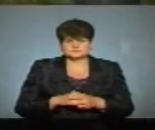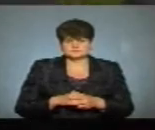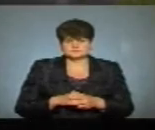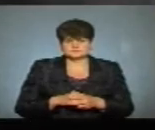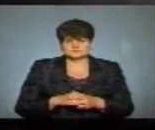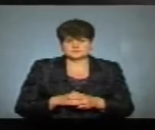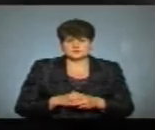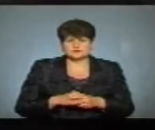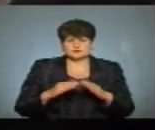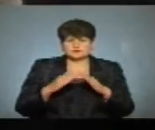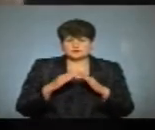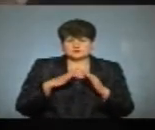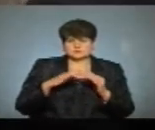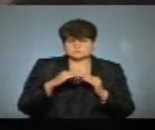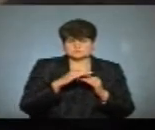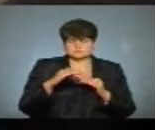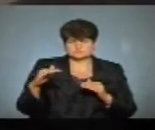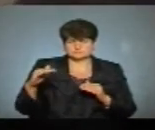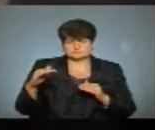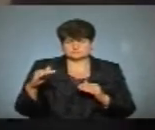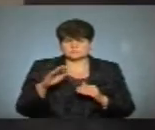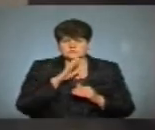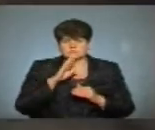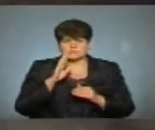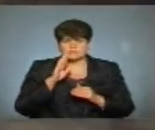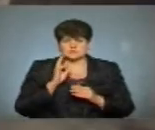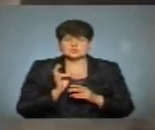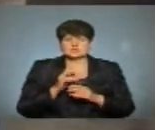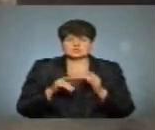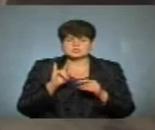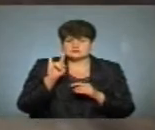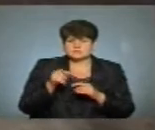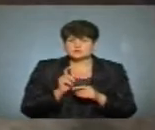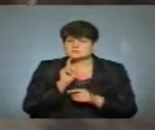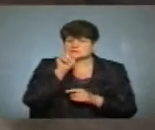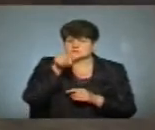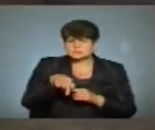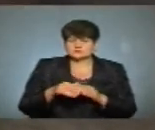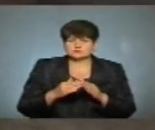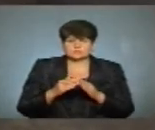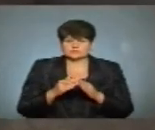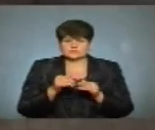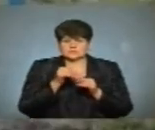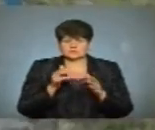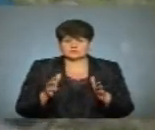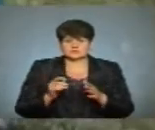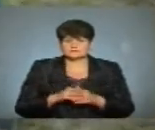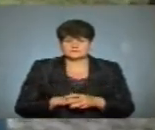Сьогодні майже було, бо був рівень тут аж. Але мама якраз, ми через вікно прилізли додому до мами, бо інакше неможливо було